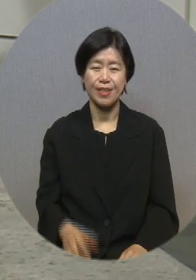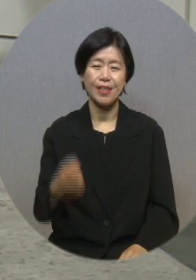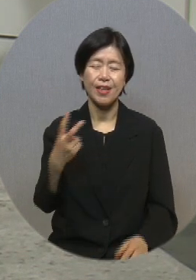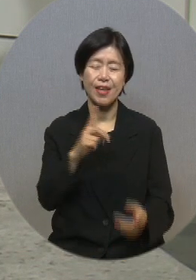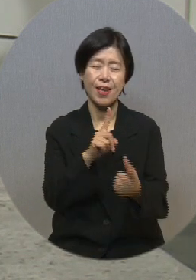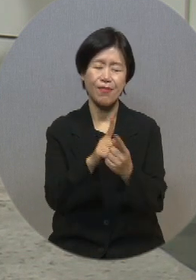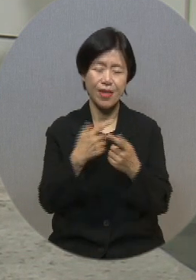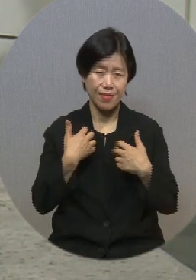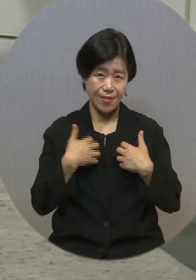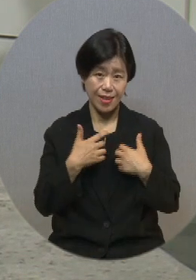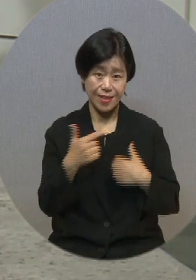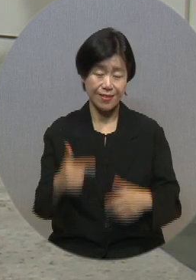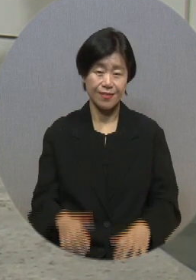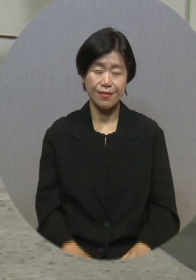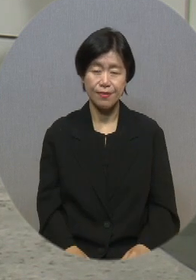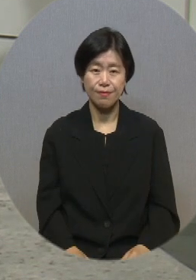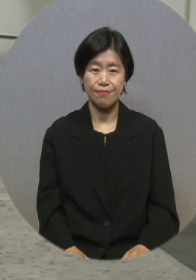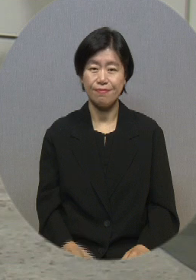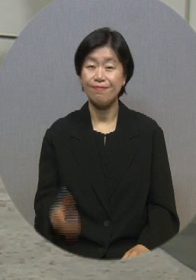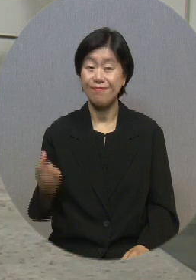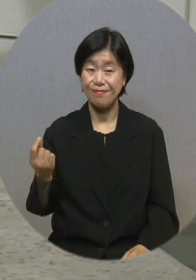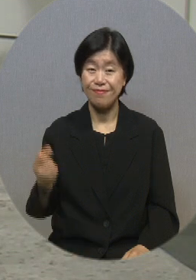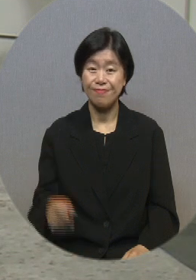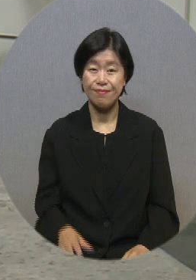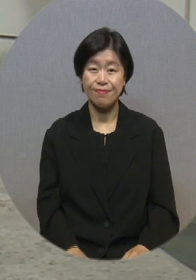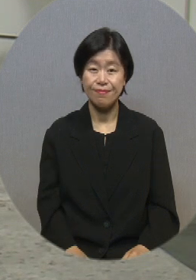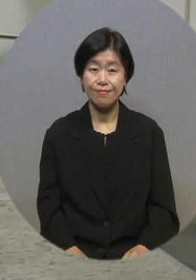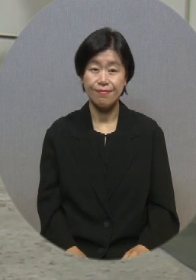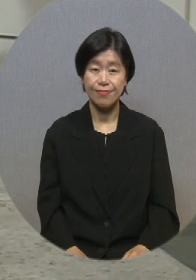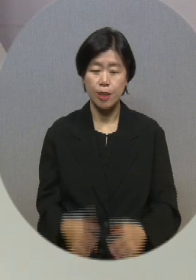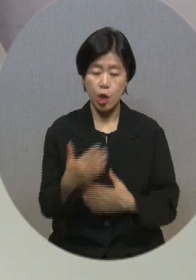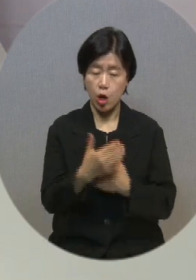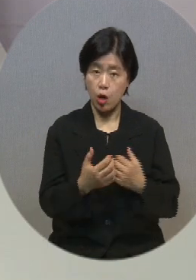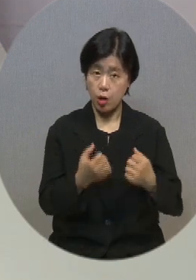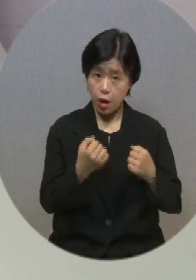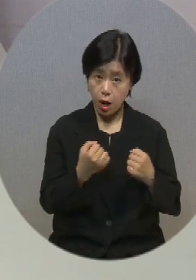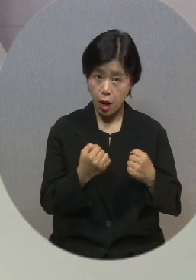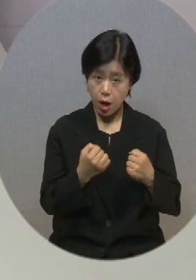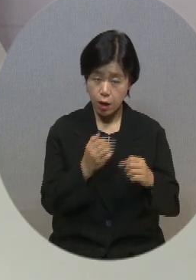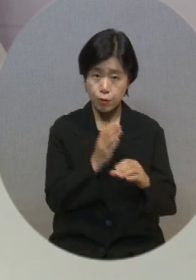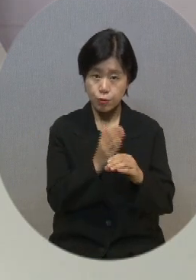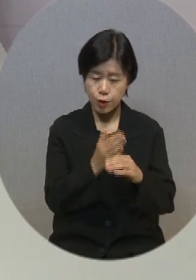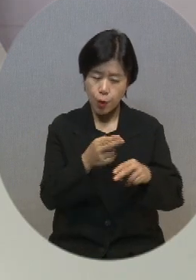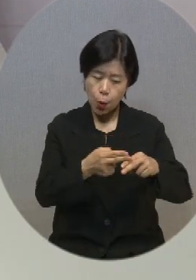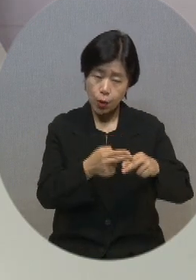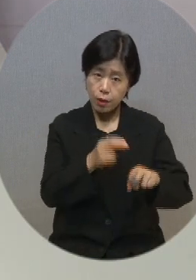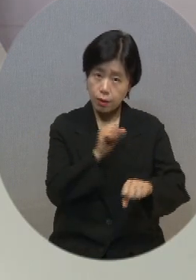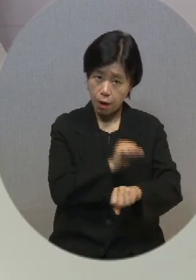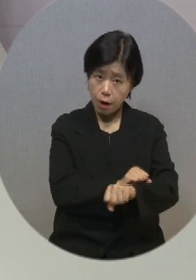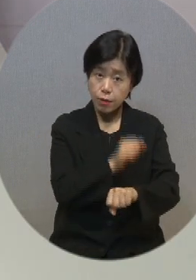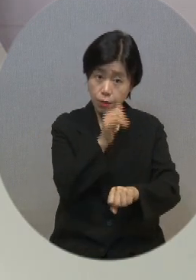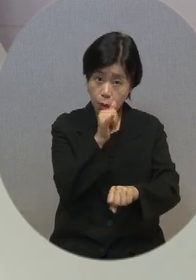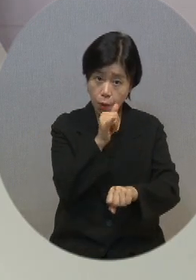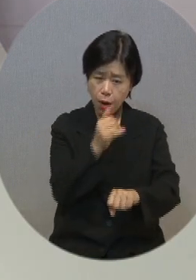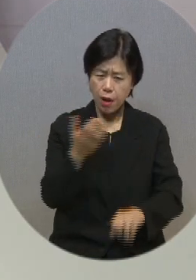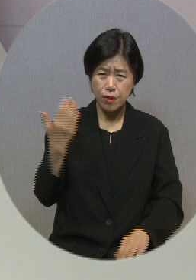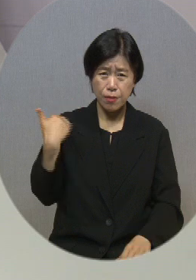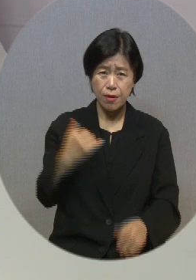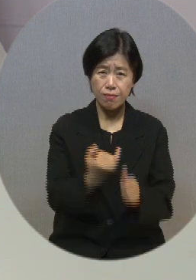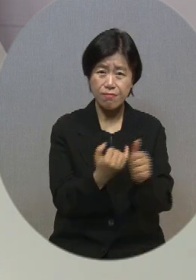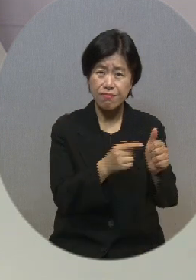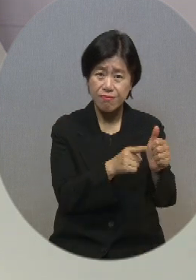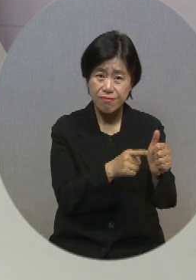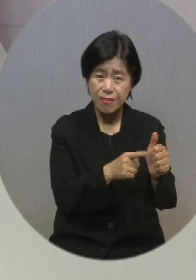돼서 정말 너무너무 반갑습니다. 예, 건강식 예. 요리를 아주 잘하시고 폐암에 걸린 남편을 치료하시는 이야기는 잘 들었어요.